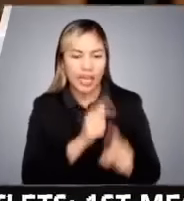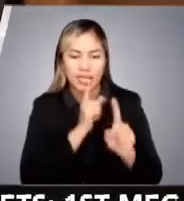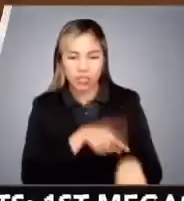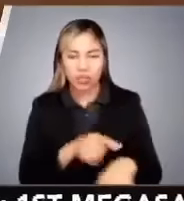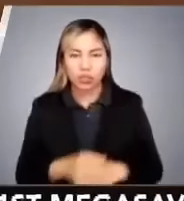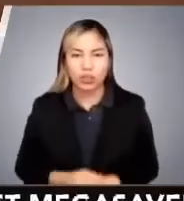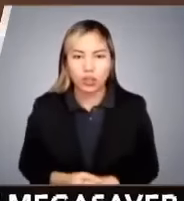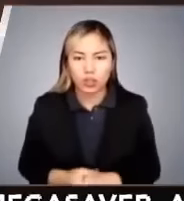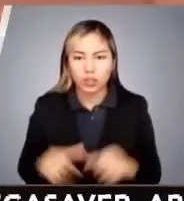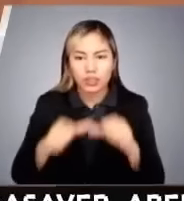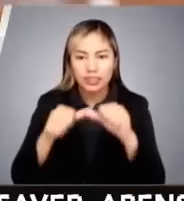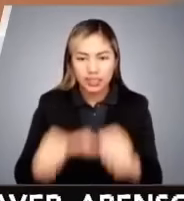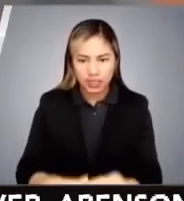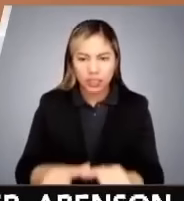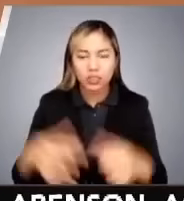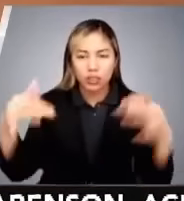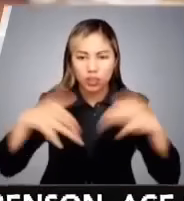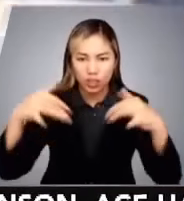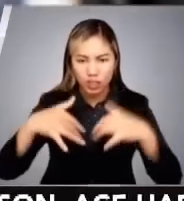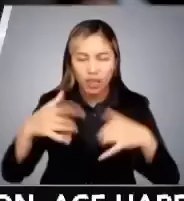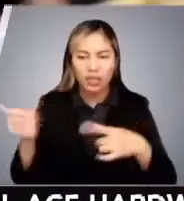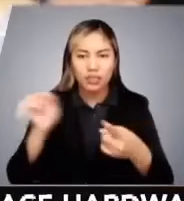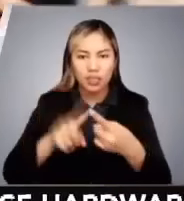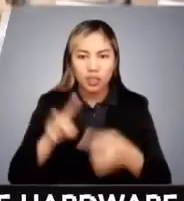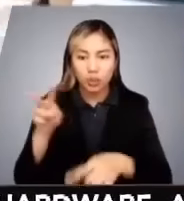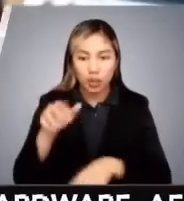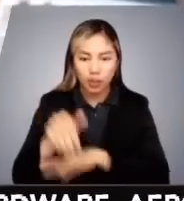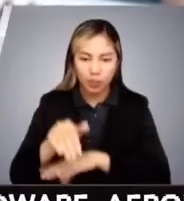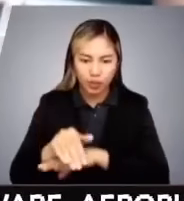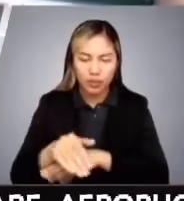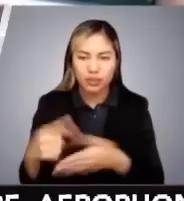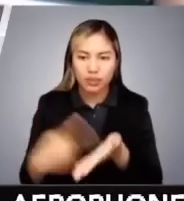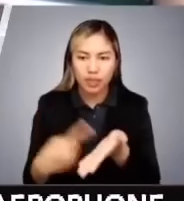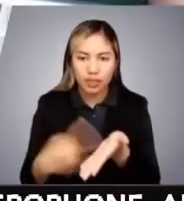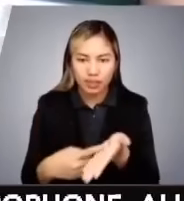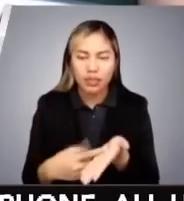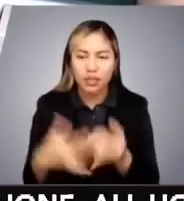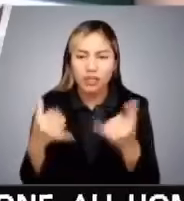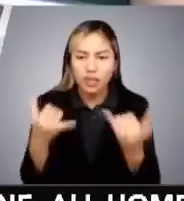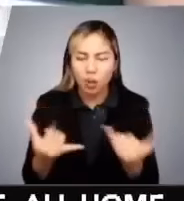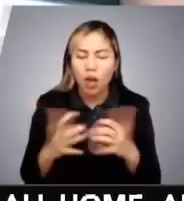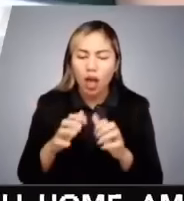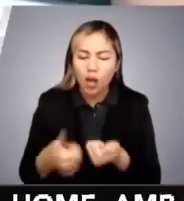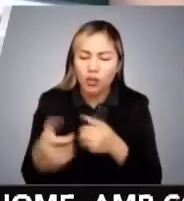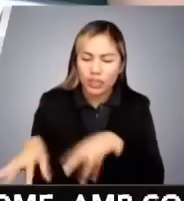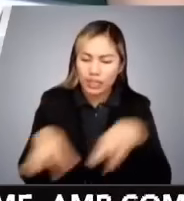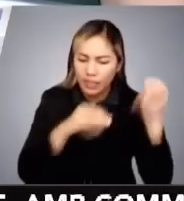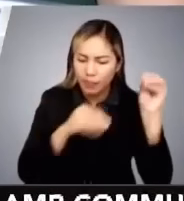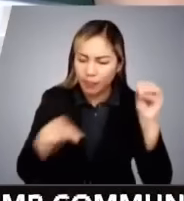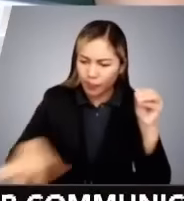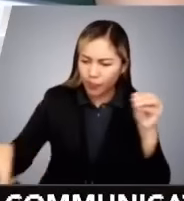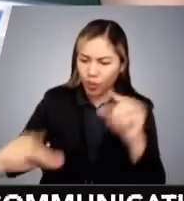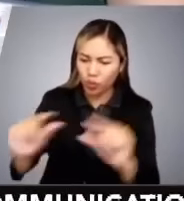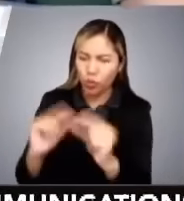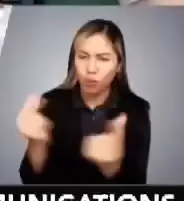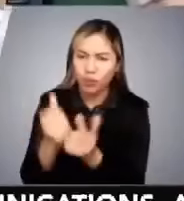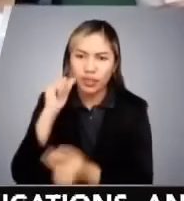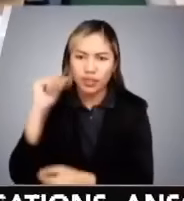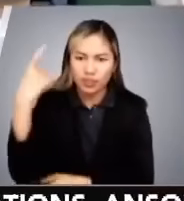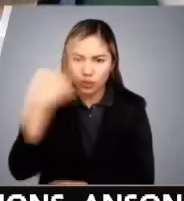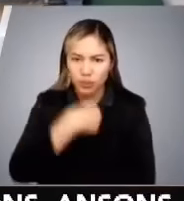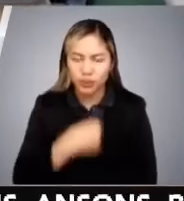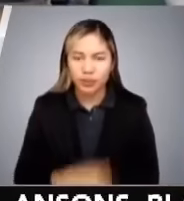at tinatalaki naman ngayon ay kung paano nakalusot nga palabas ng Pilipinas naman ang grupo ni Mayor Alice Guo. At yan ang pinakasiriwang balita